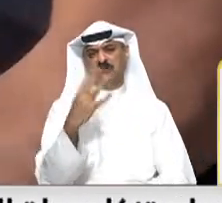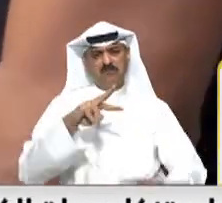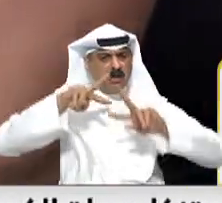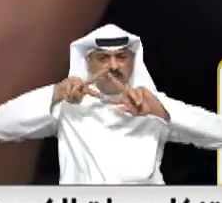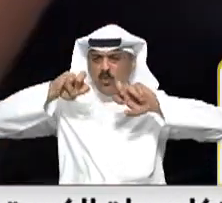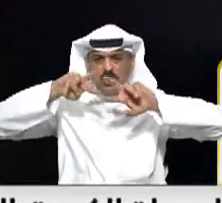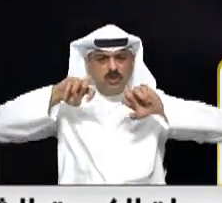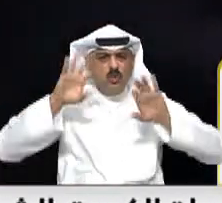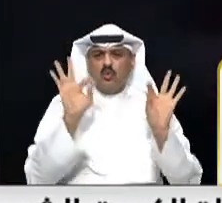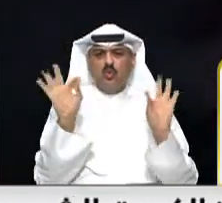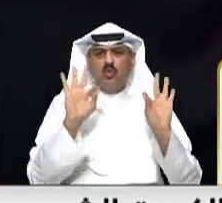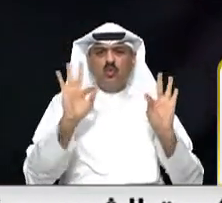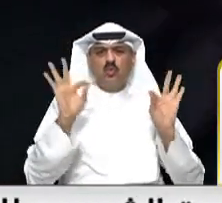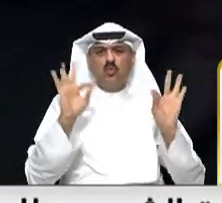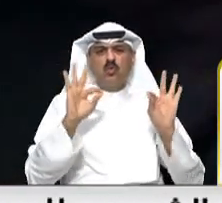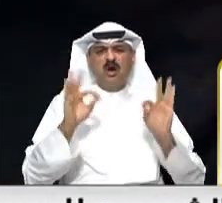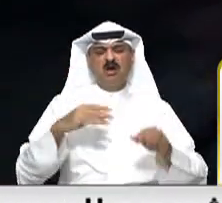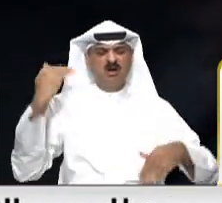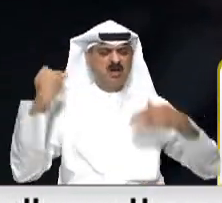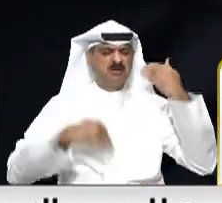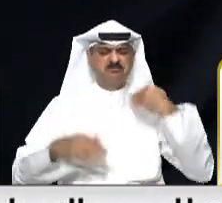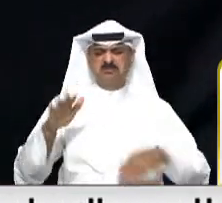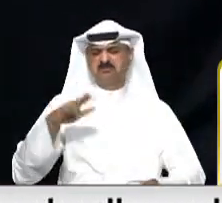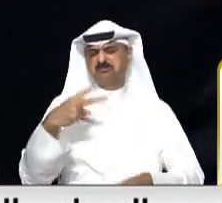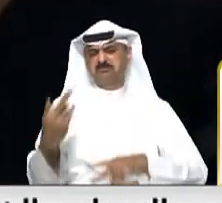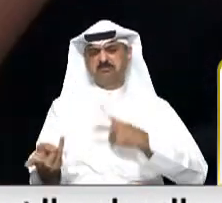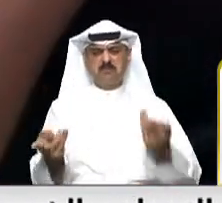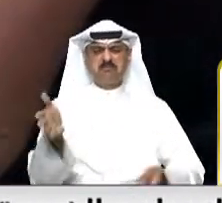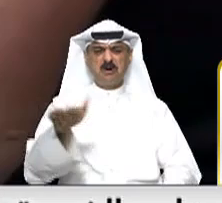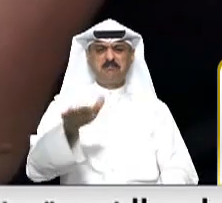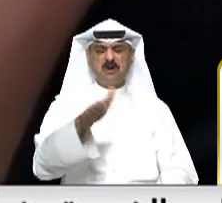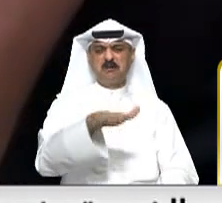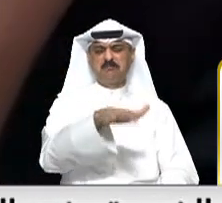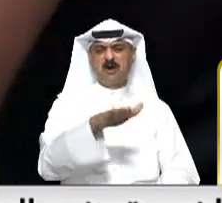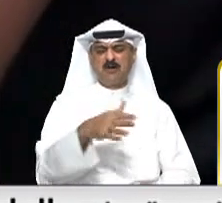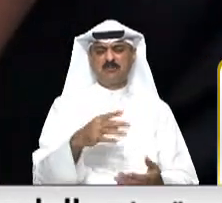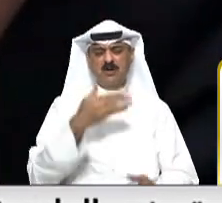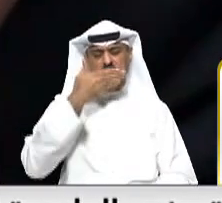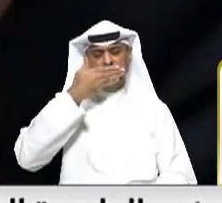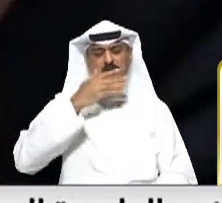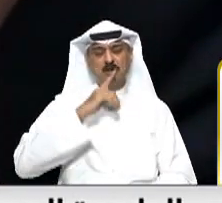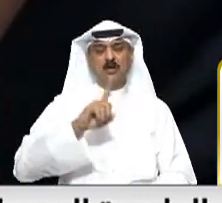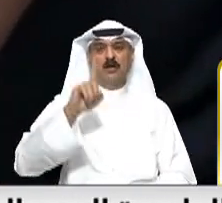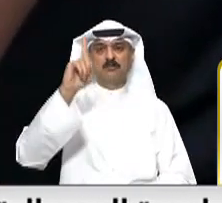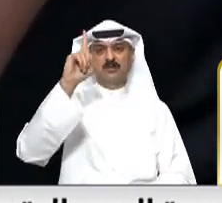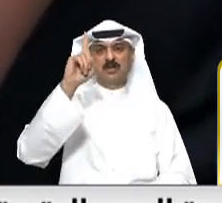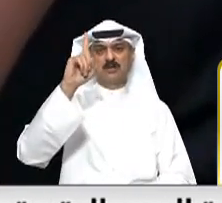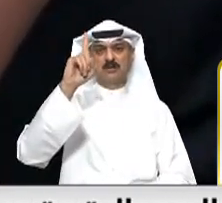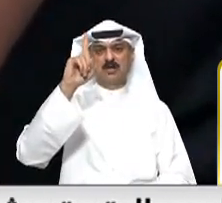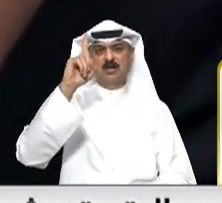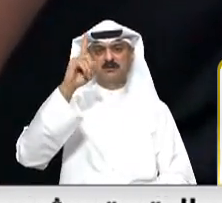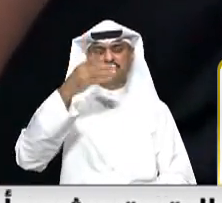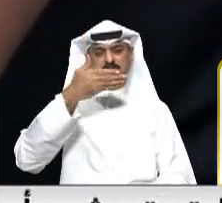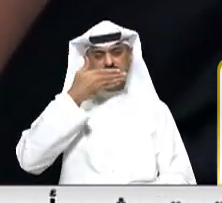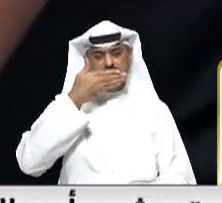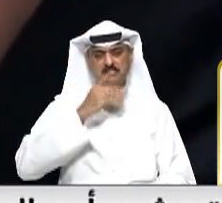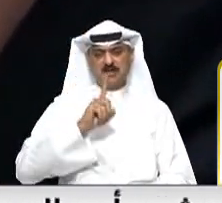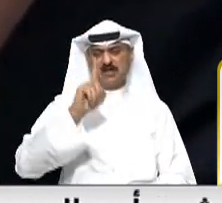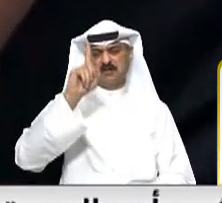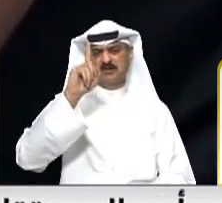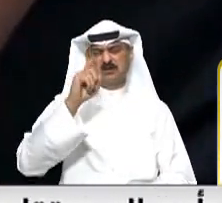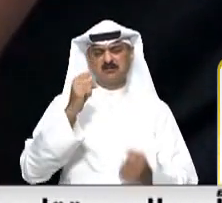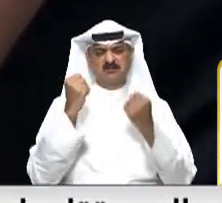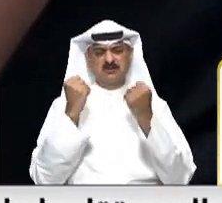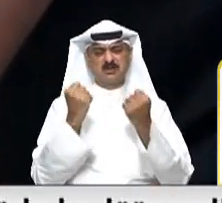بين الجرحى والقتلى والشهداء، والحمد لله رب العالمين. طلعت ولا بلدين محروقين